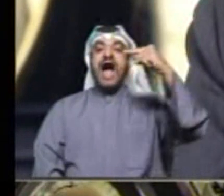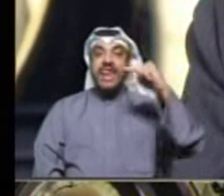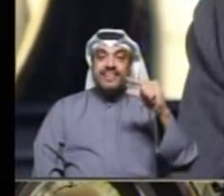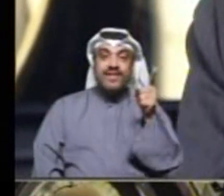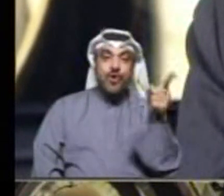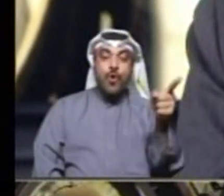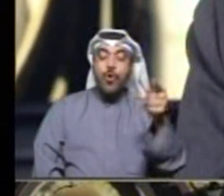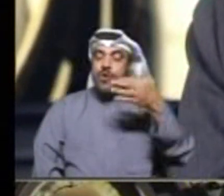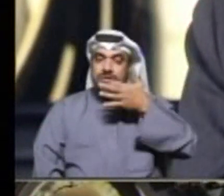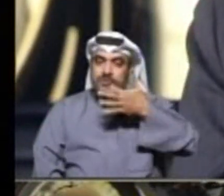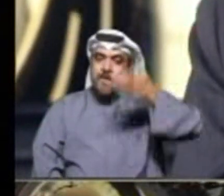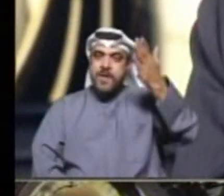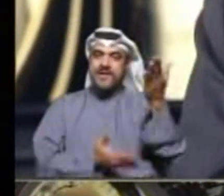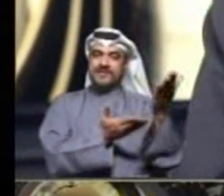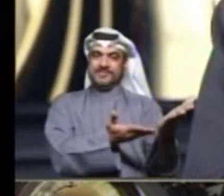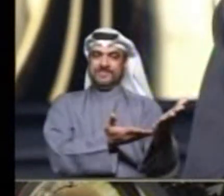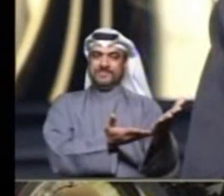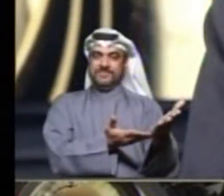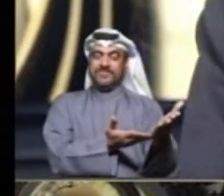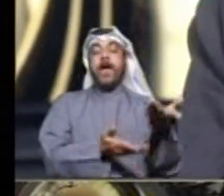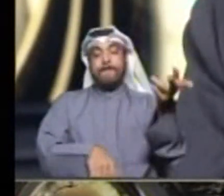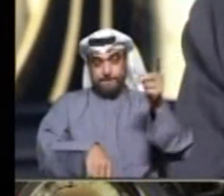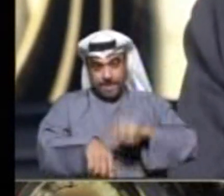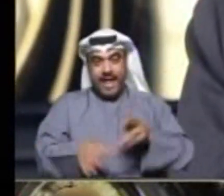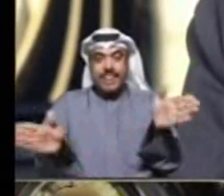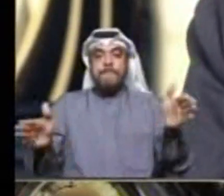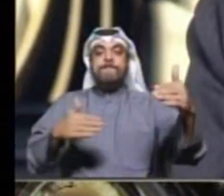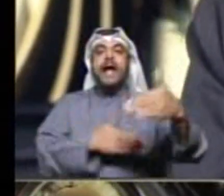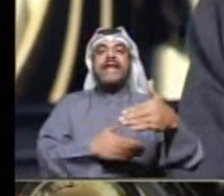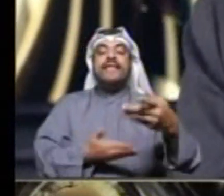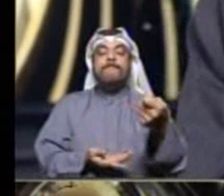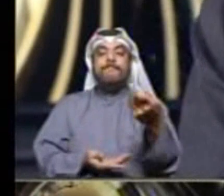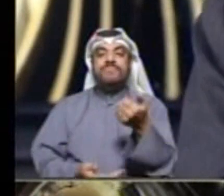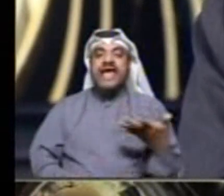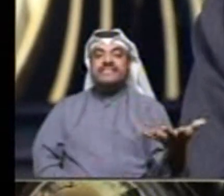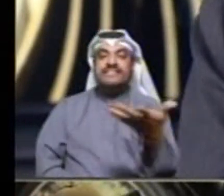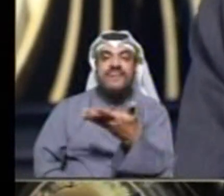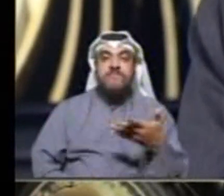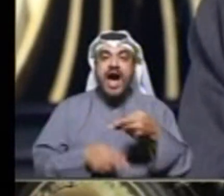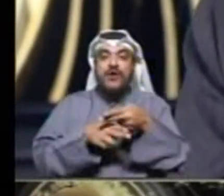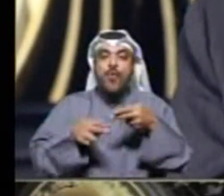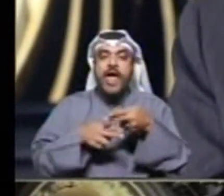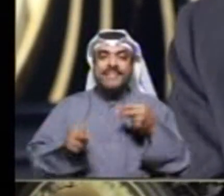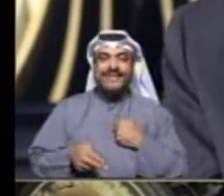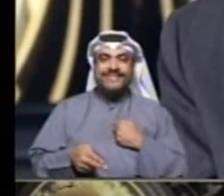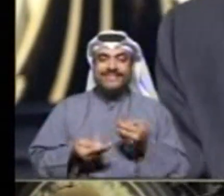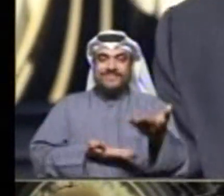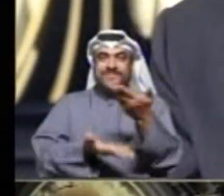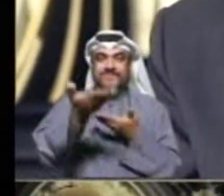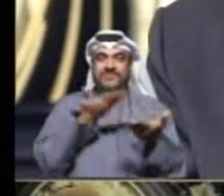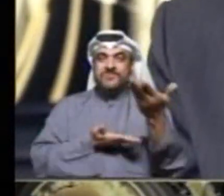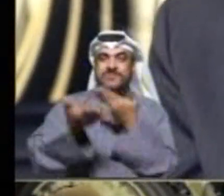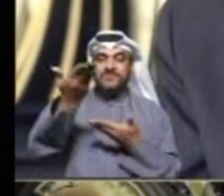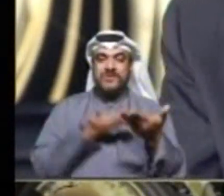ورقة المدن المالكة، لكن مكتب الاستثمار الكويتي مثلا كان هو أول مكتب يفتح فيه 1952. وبالتالي احنا